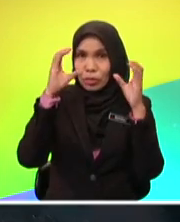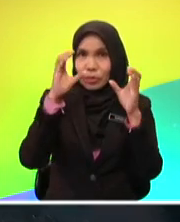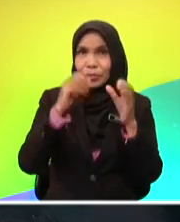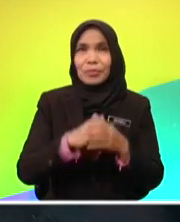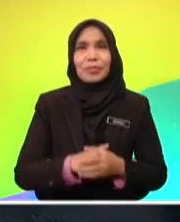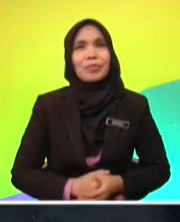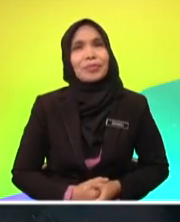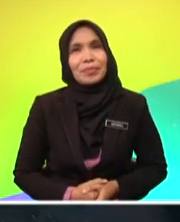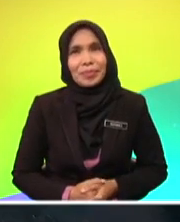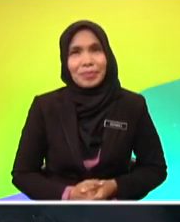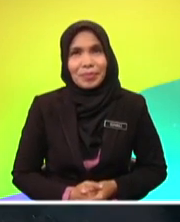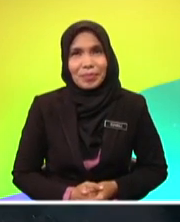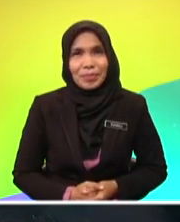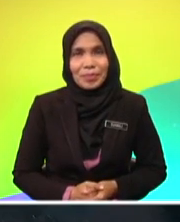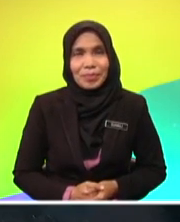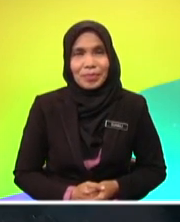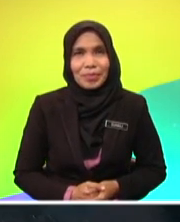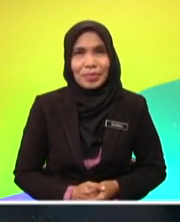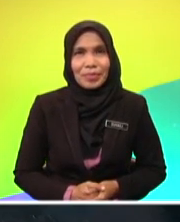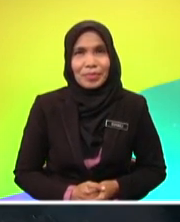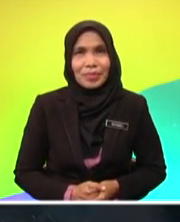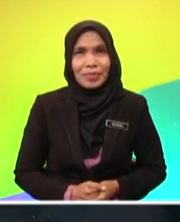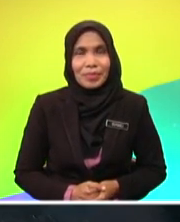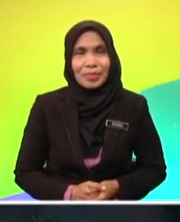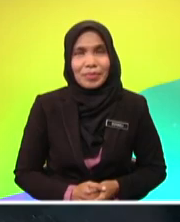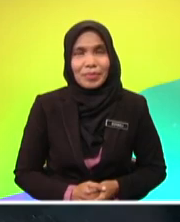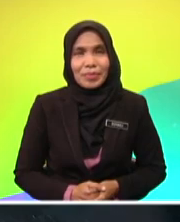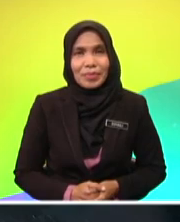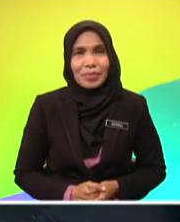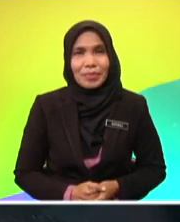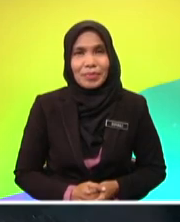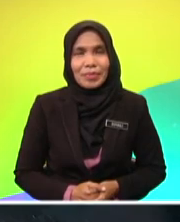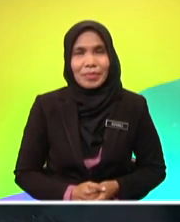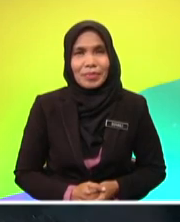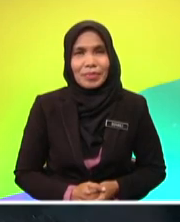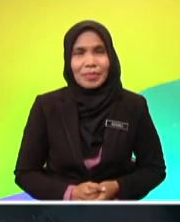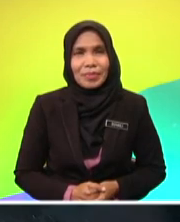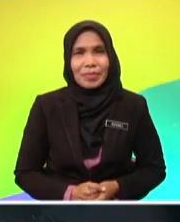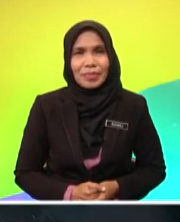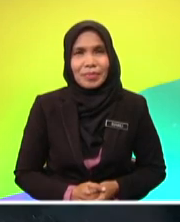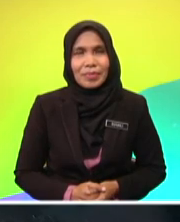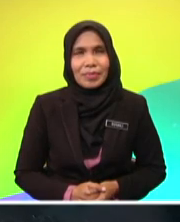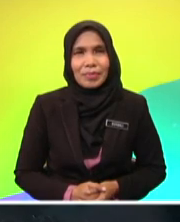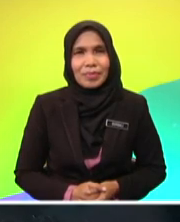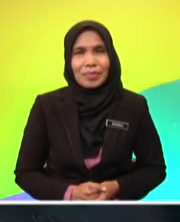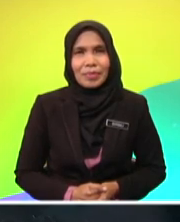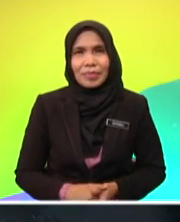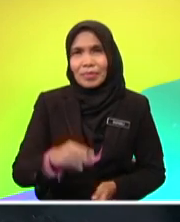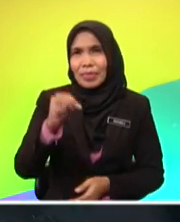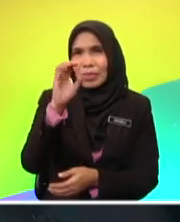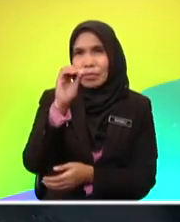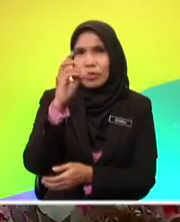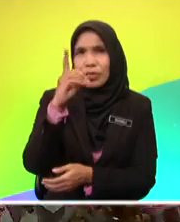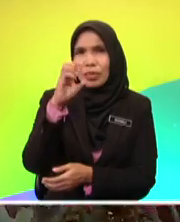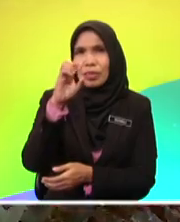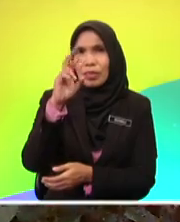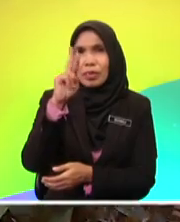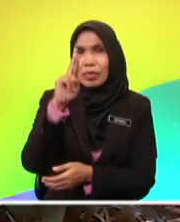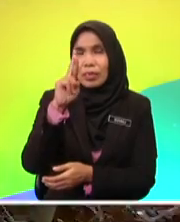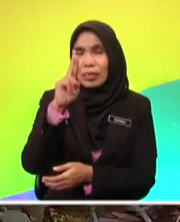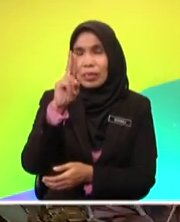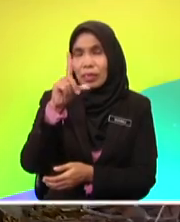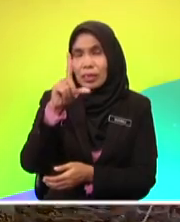Nampak beg tu pun dapat dihasilkan daripada tumbuhan. Replika apa, ataupun model rumah ni juga adalah daripada